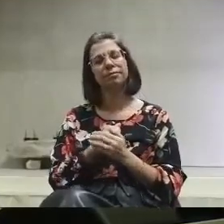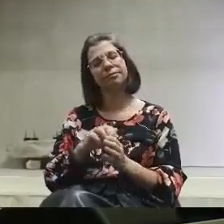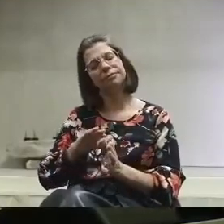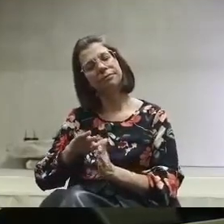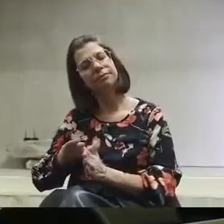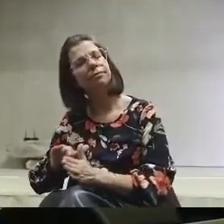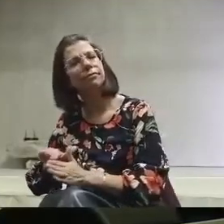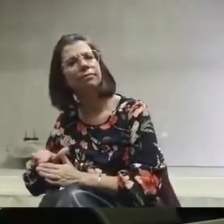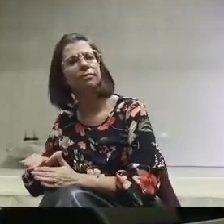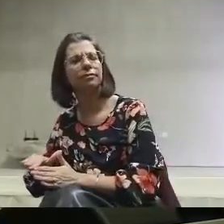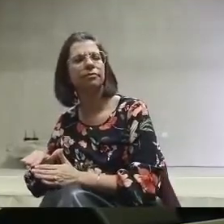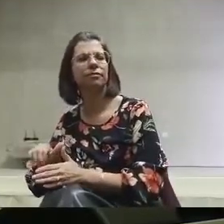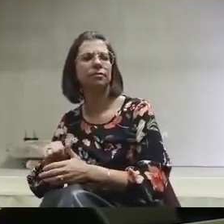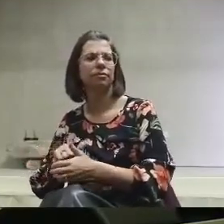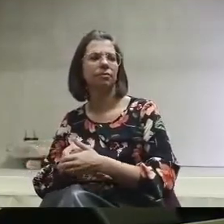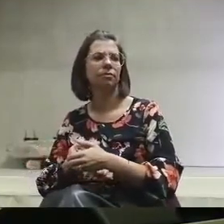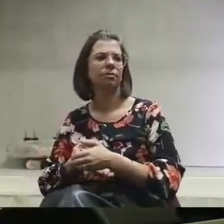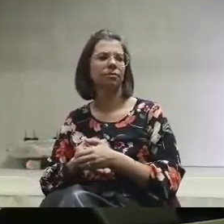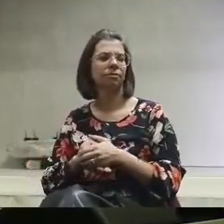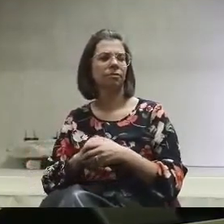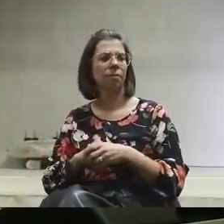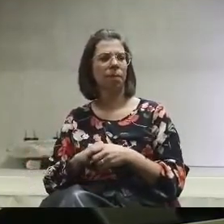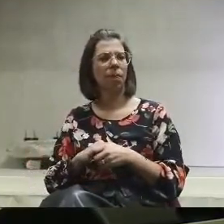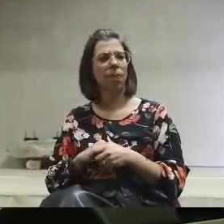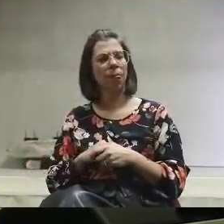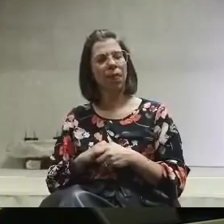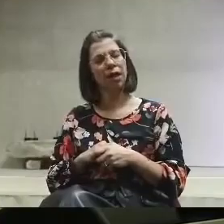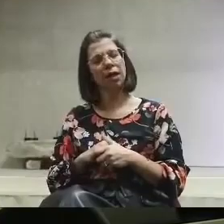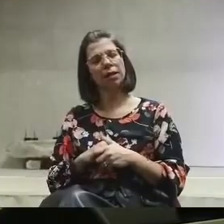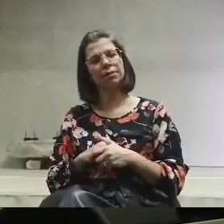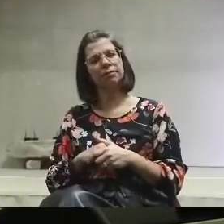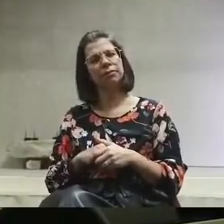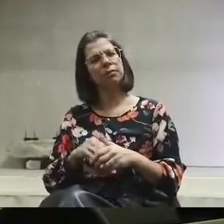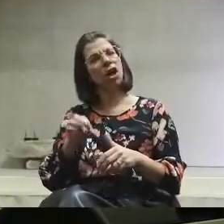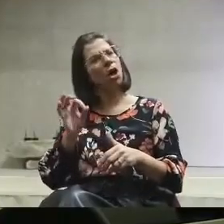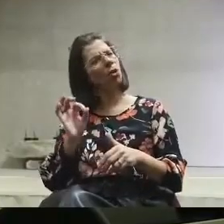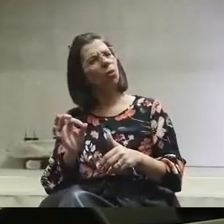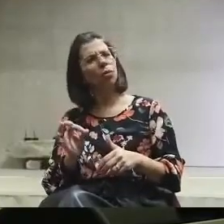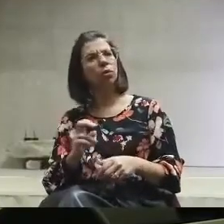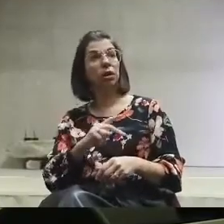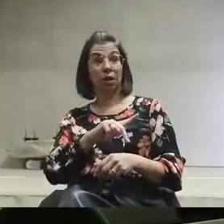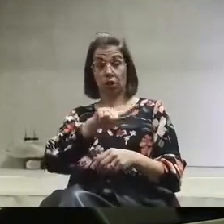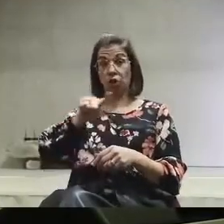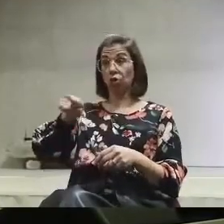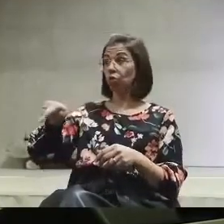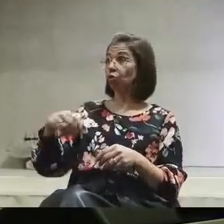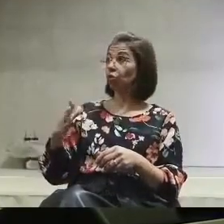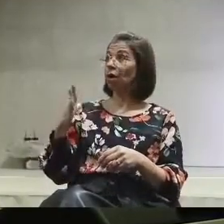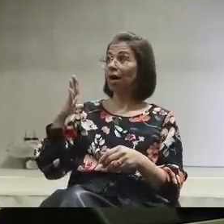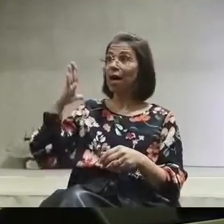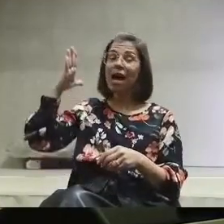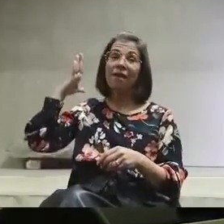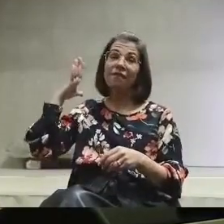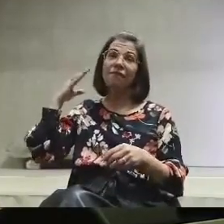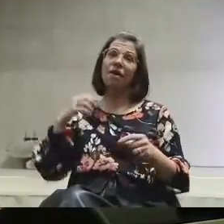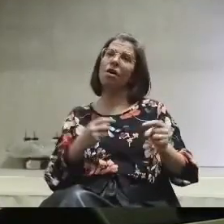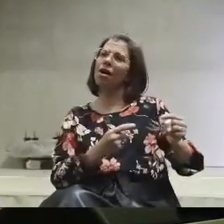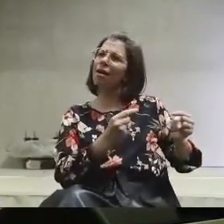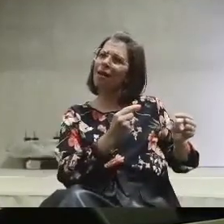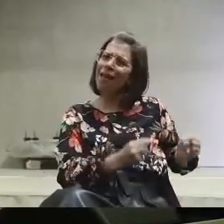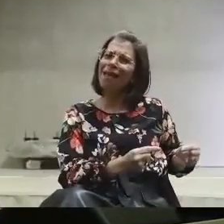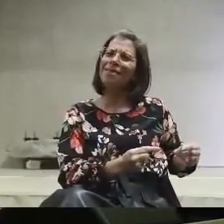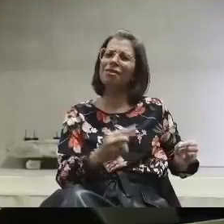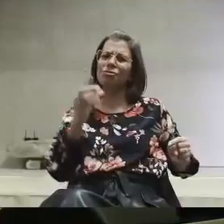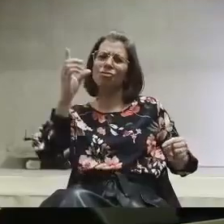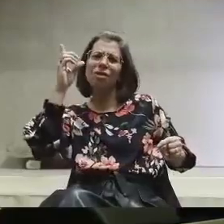Dieu, en étant ennemi de celui qui est la vie et amour, et prince